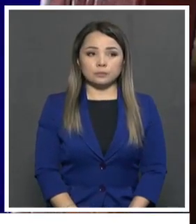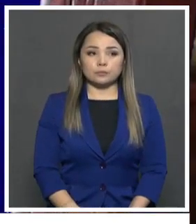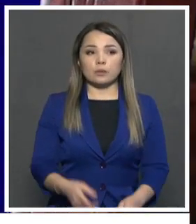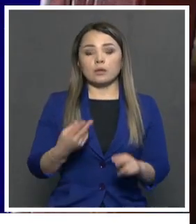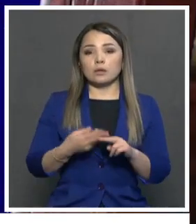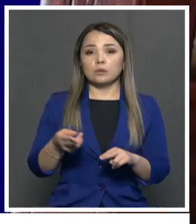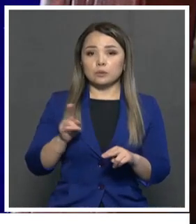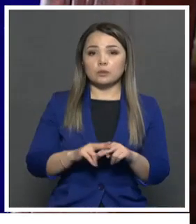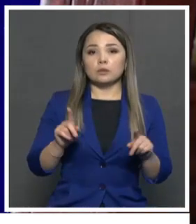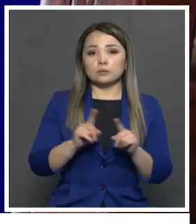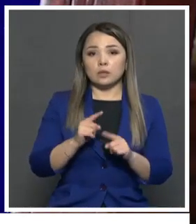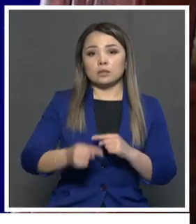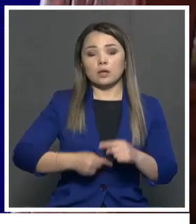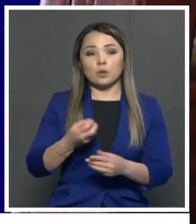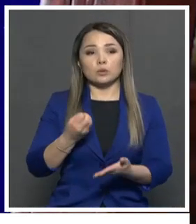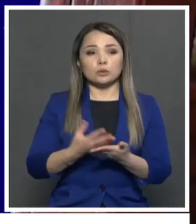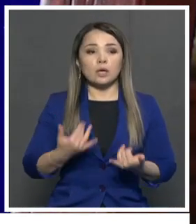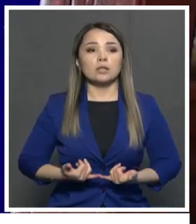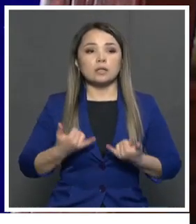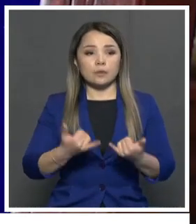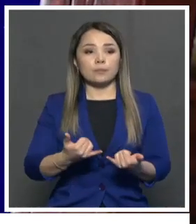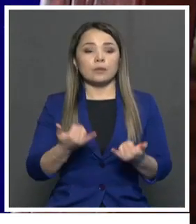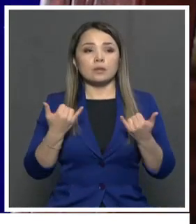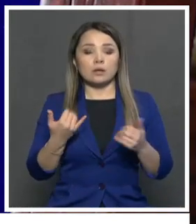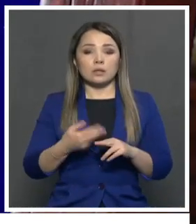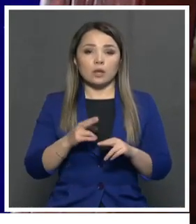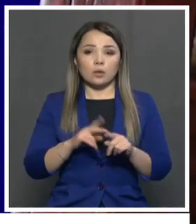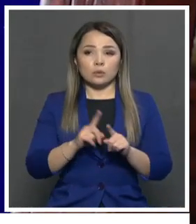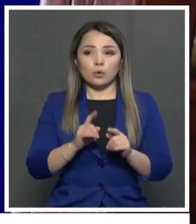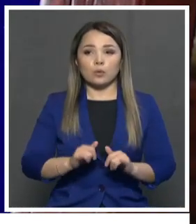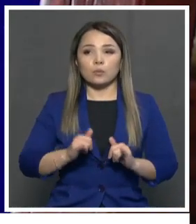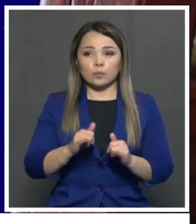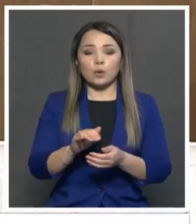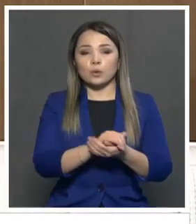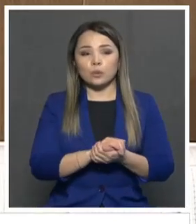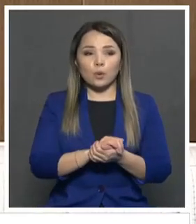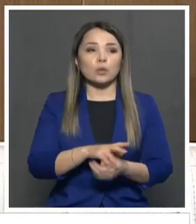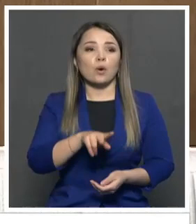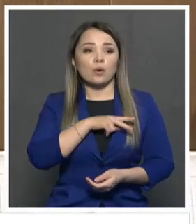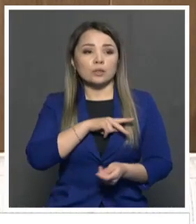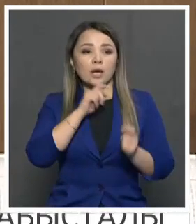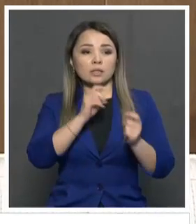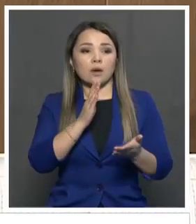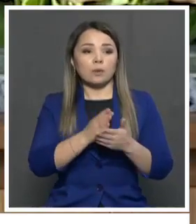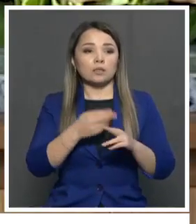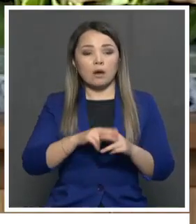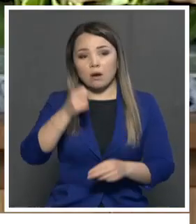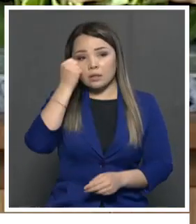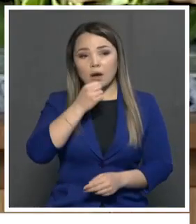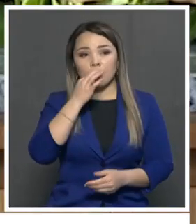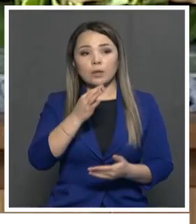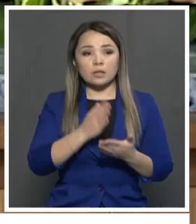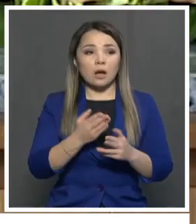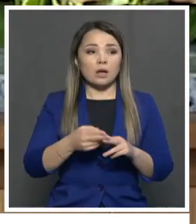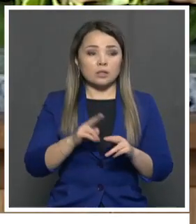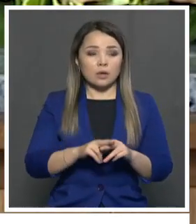Осындай еңбегіңді асыра бағалап үлкен құрмет, мұндай достық орденін беріп жатқандарыңызға мыңда бір рахмет. Манашы деген